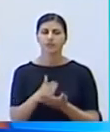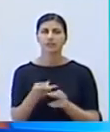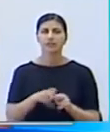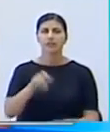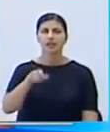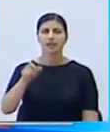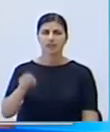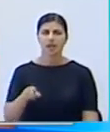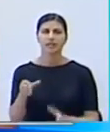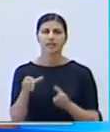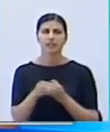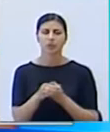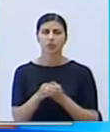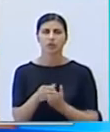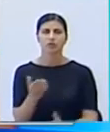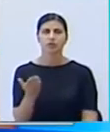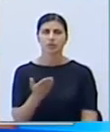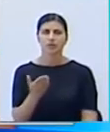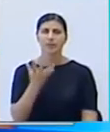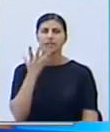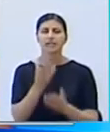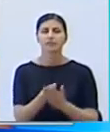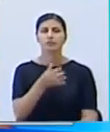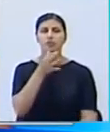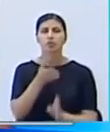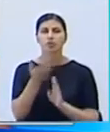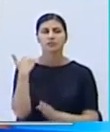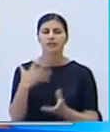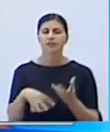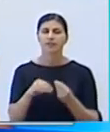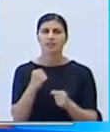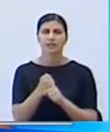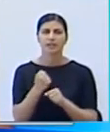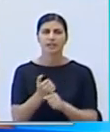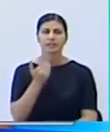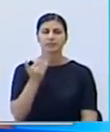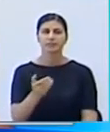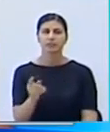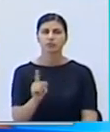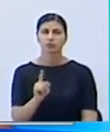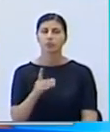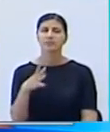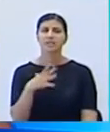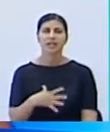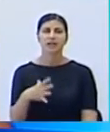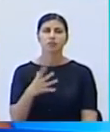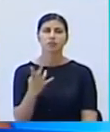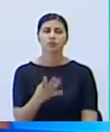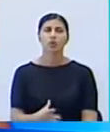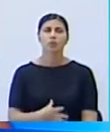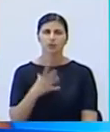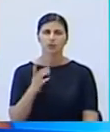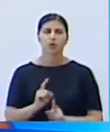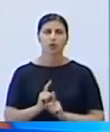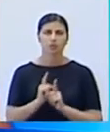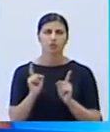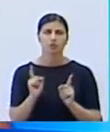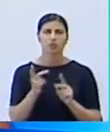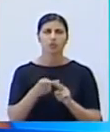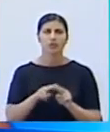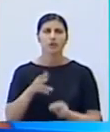ადამიანთა კატეგორიას, რომელმაც თავის დროზე ყველაფერი გააკეთა იმისათვის, რომ საქართველო ყოფილიყო გამორჩეული